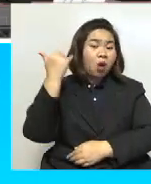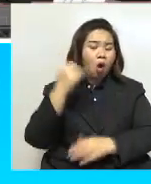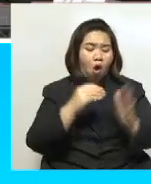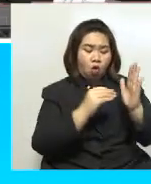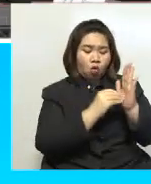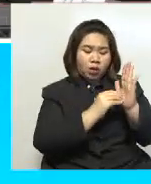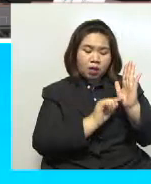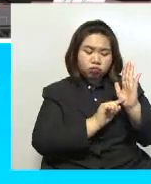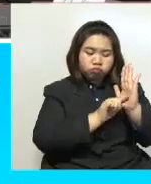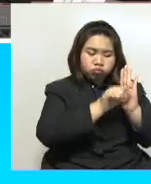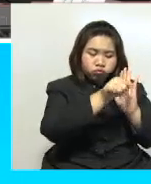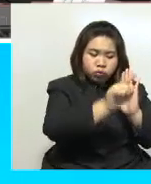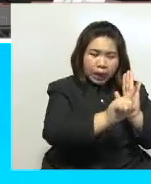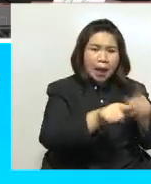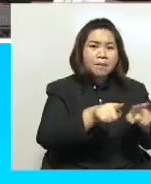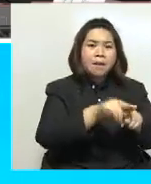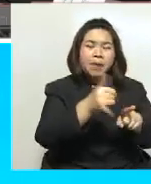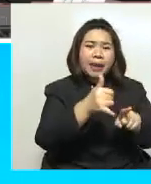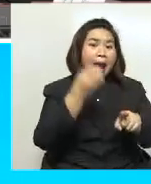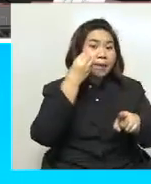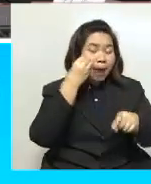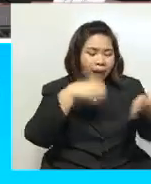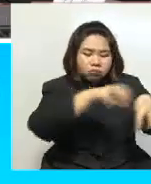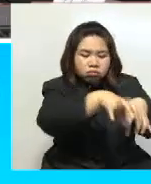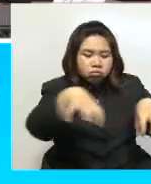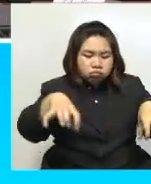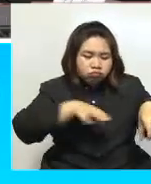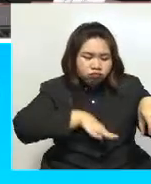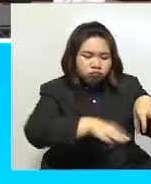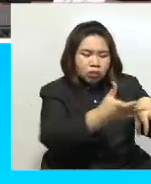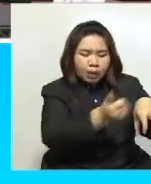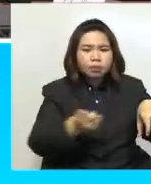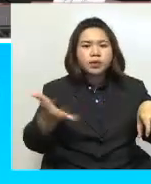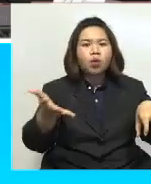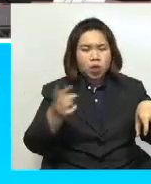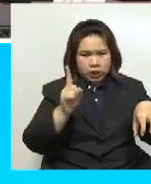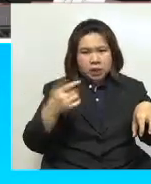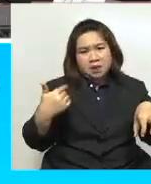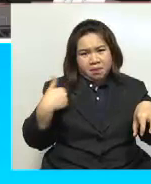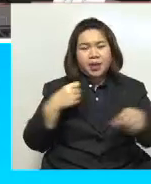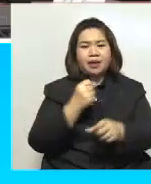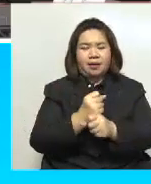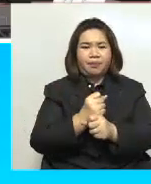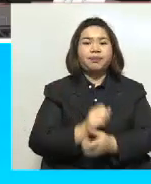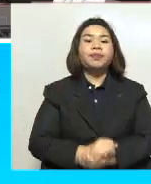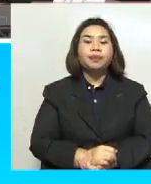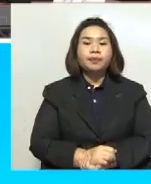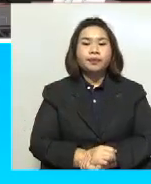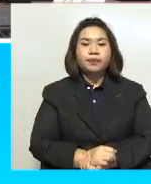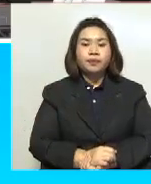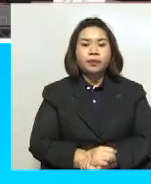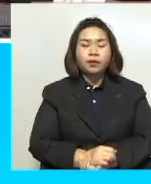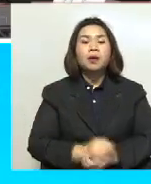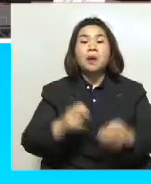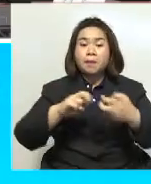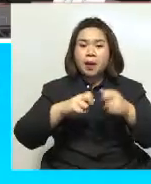เนี่ยปรับเป็นฟีดเดอร์เพื่อไปรับส่งคนตามหมู่บ้านอะไรเนี่ยเราก็ทำอยู่ครับแล้วก็ประเด็นผ